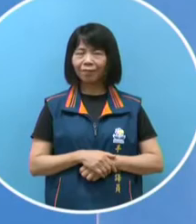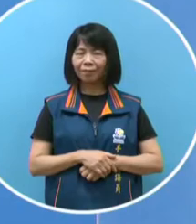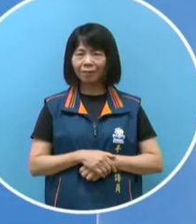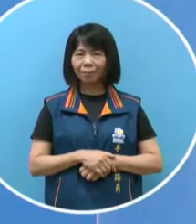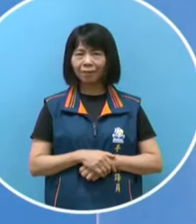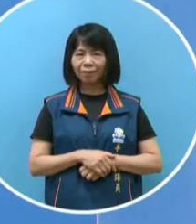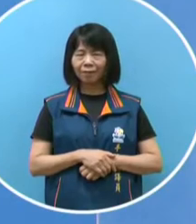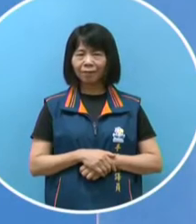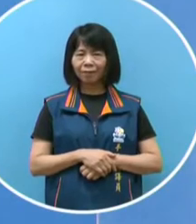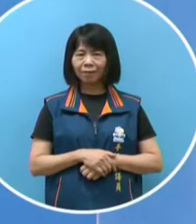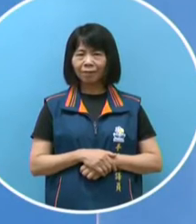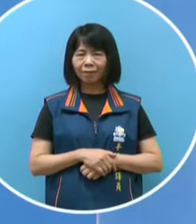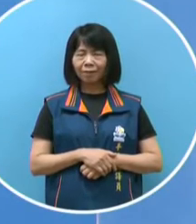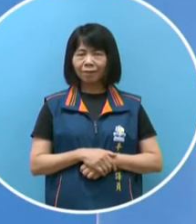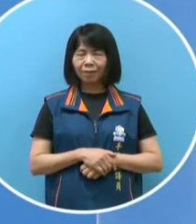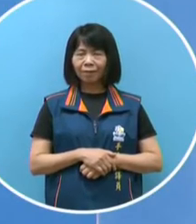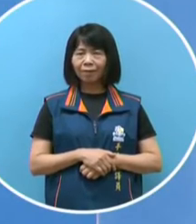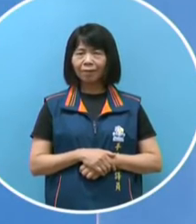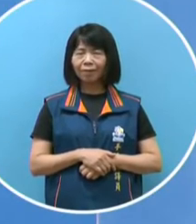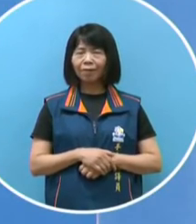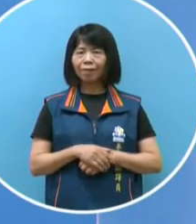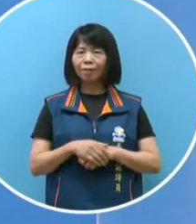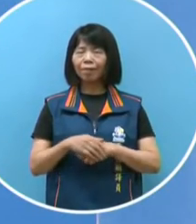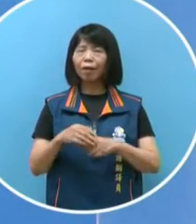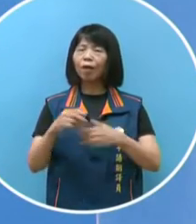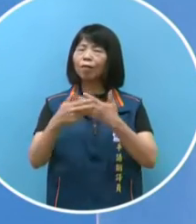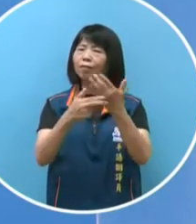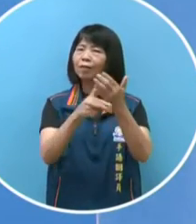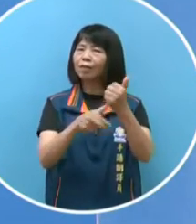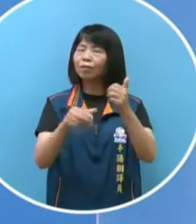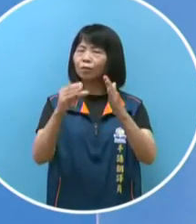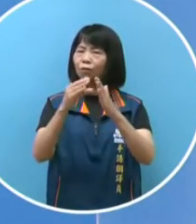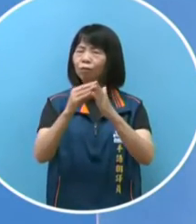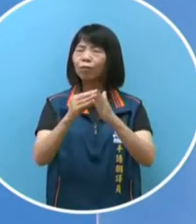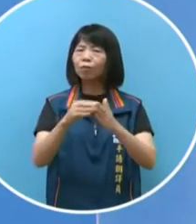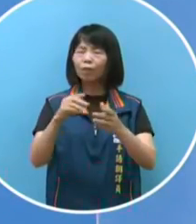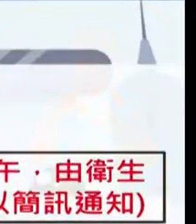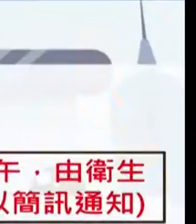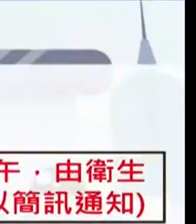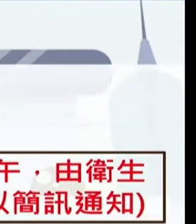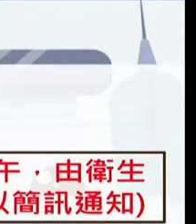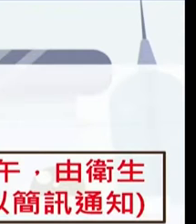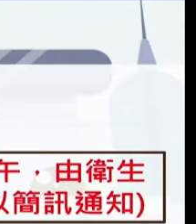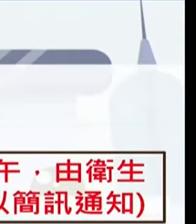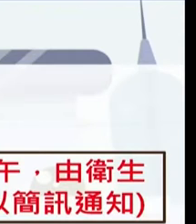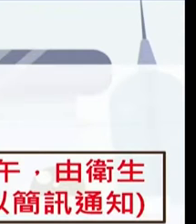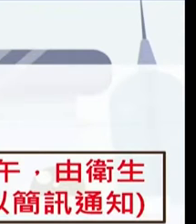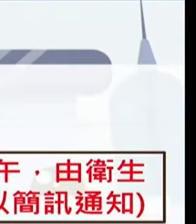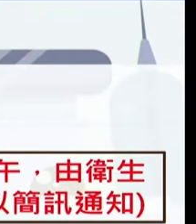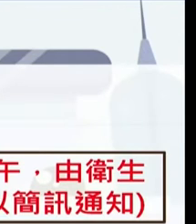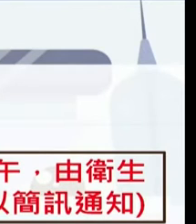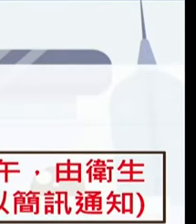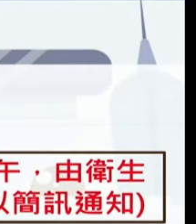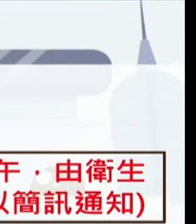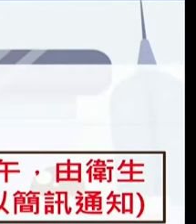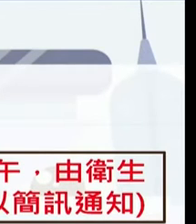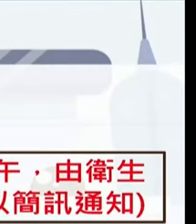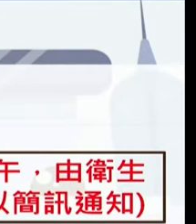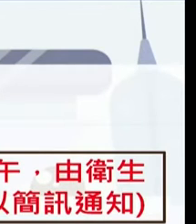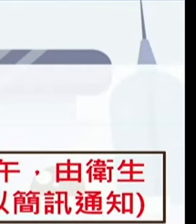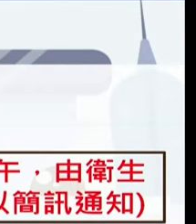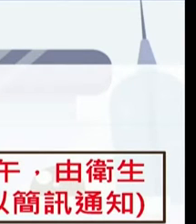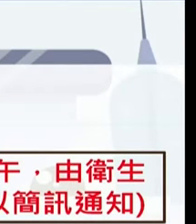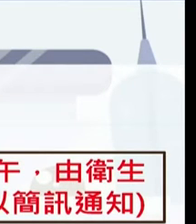预约成功之后，那我们就会卫生局就会以简讯给你，让你知道